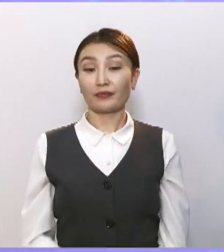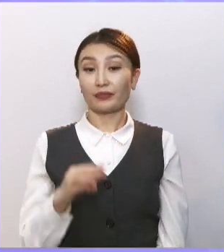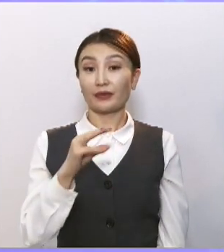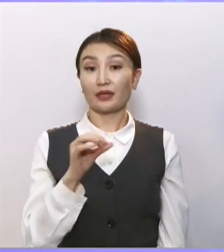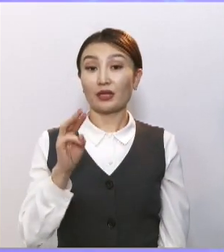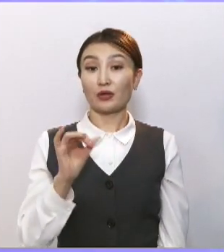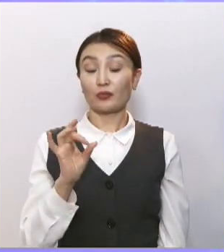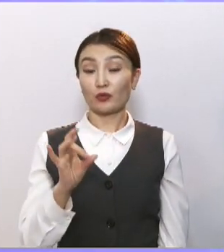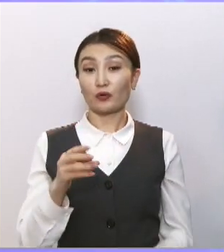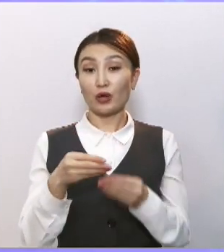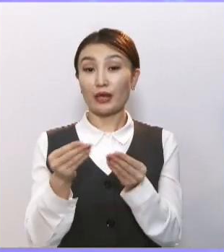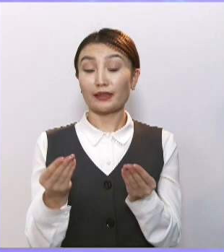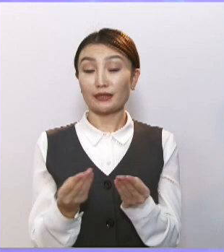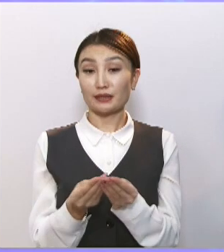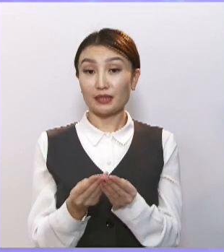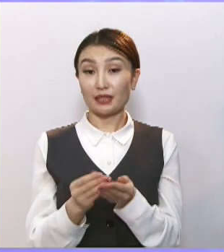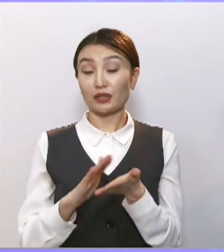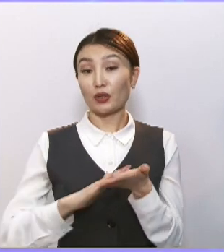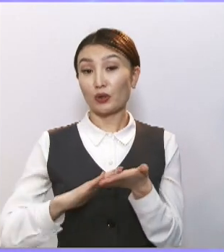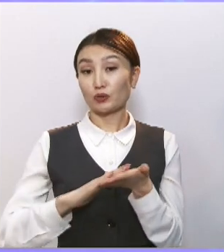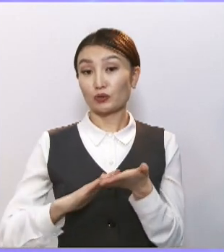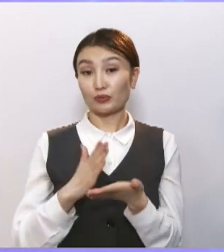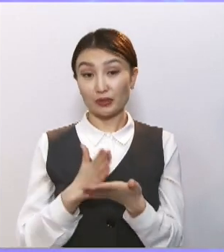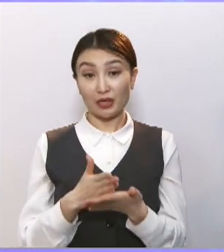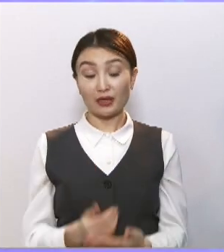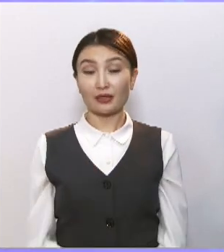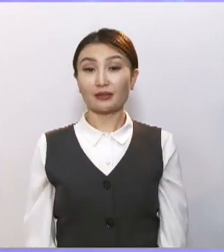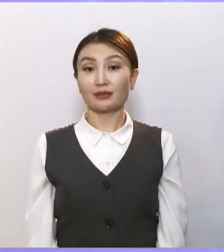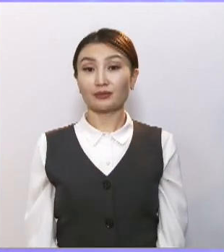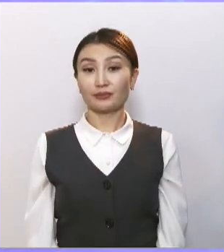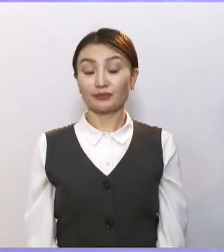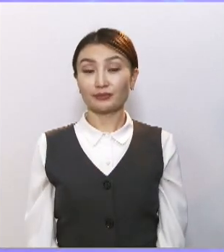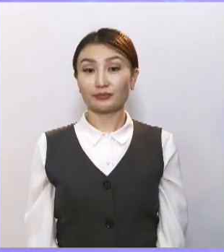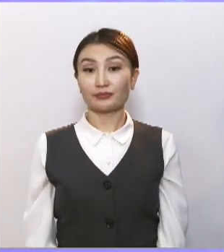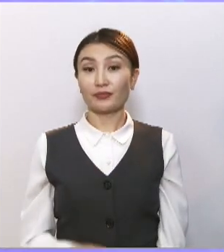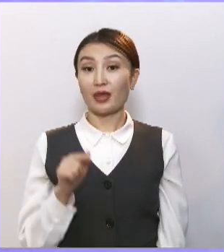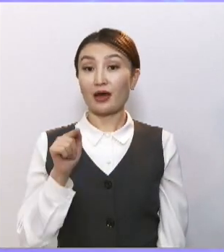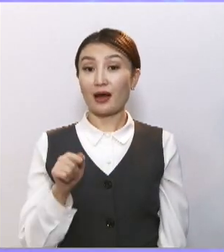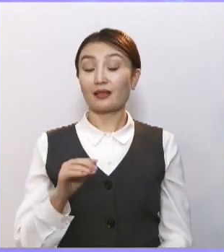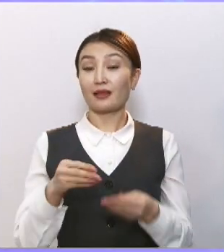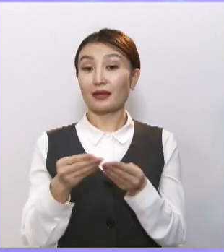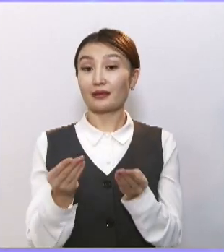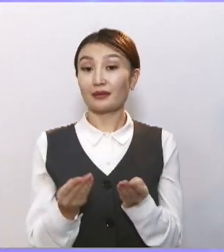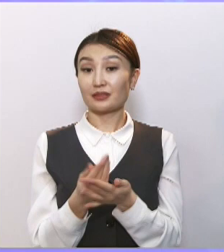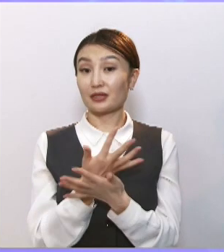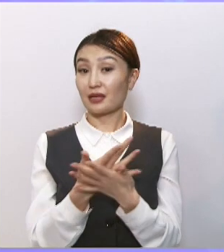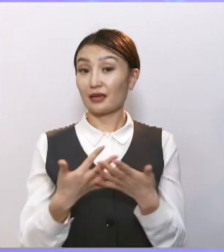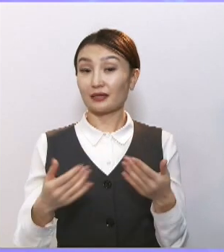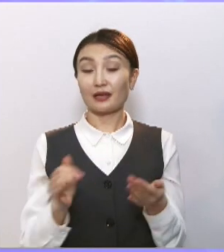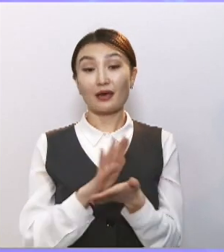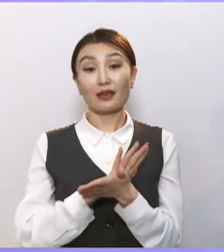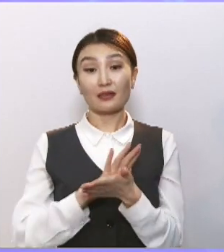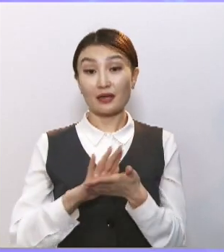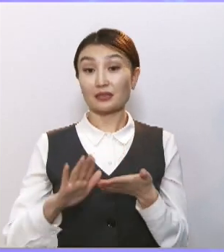Тимур идиштерди жууп жатат. Ал идиштерди